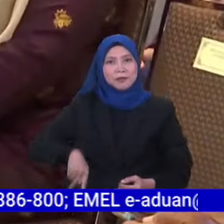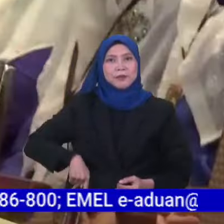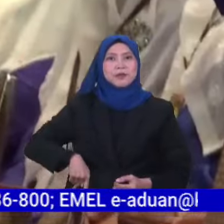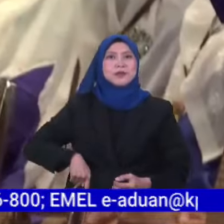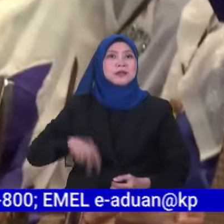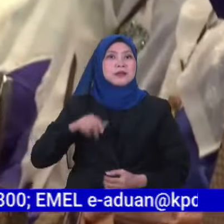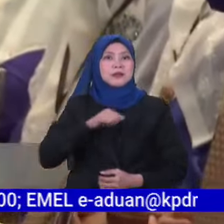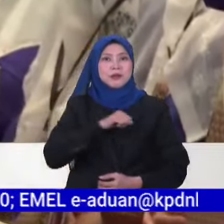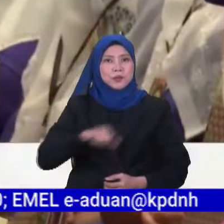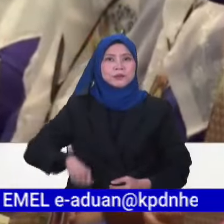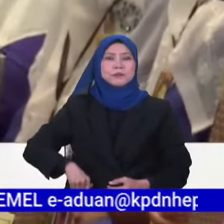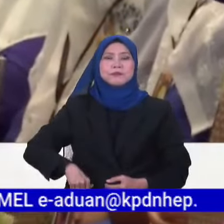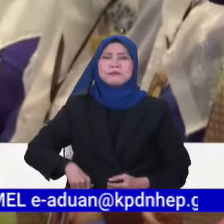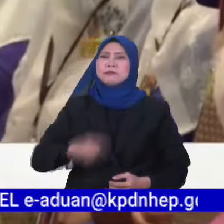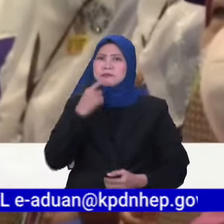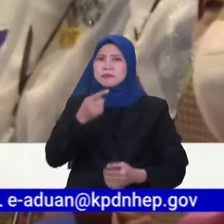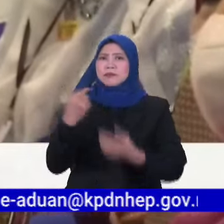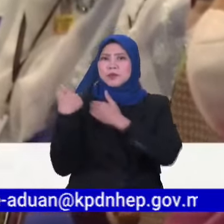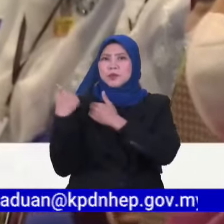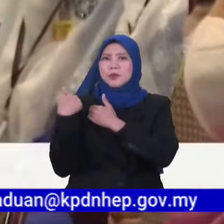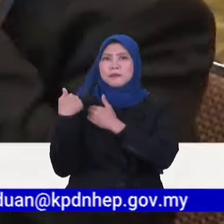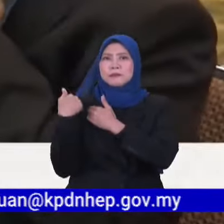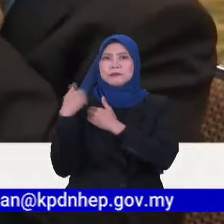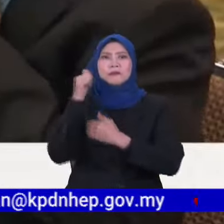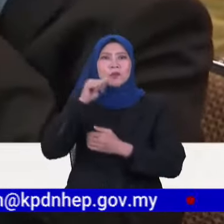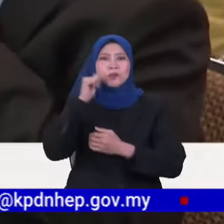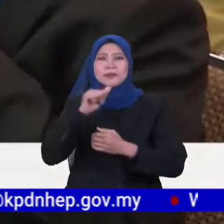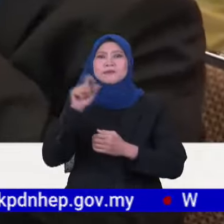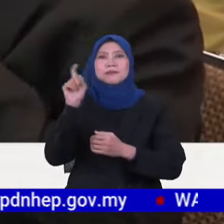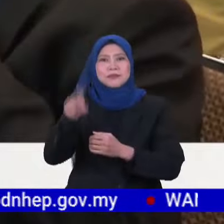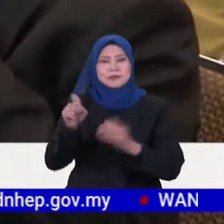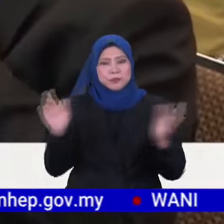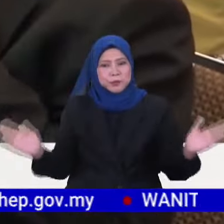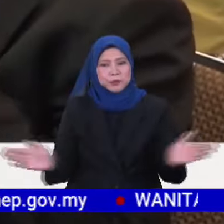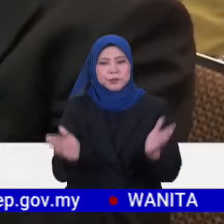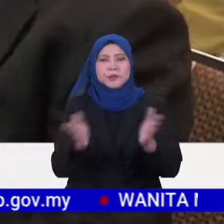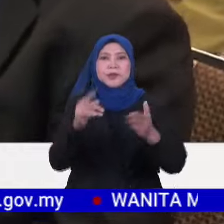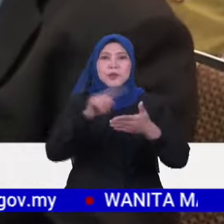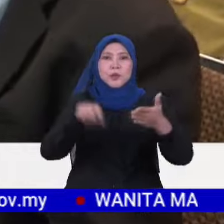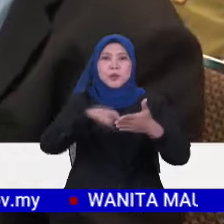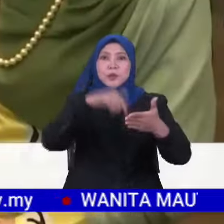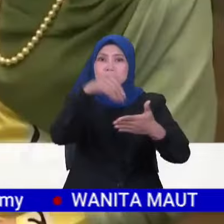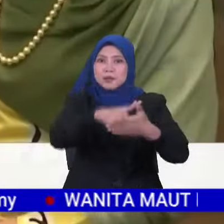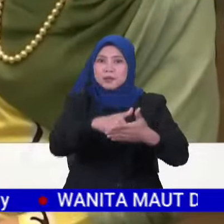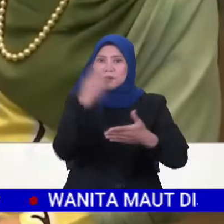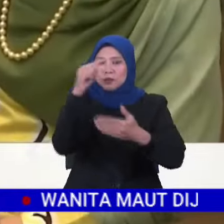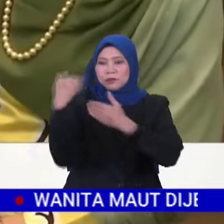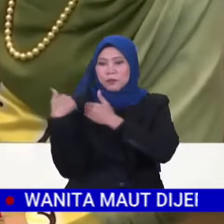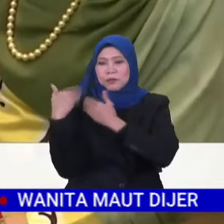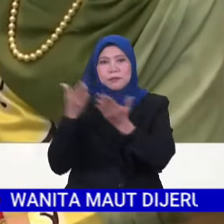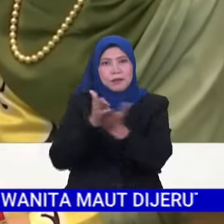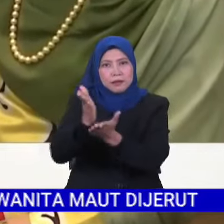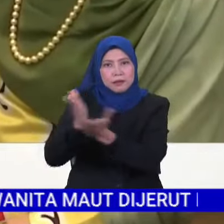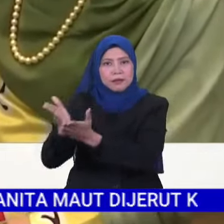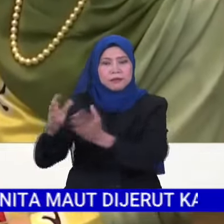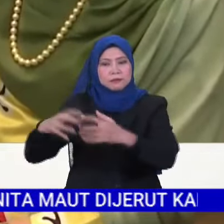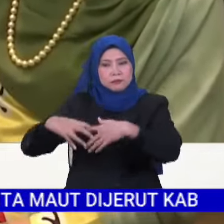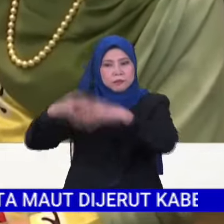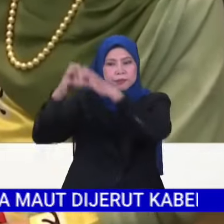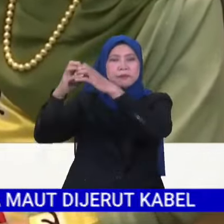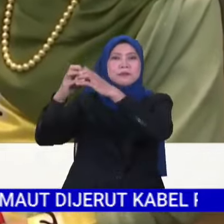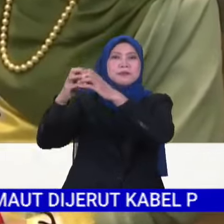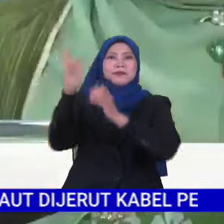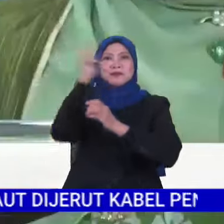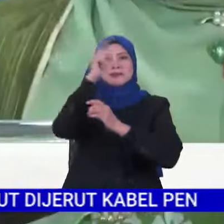Wanita harus terus diperkosa agar pengundi wanita turun Rudi atau menunaikan hak mereka untuk membentuk barisan ke